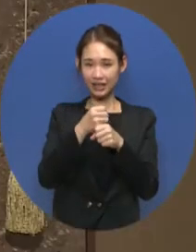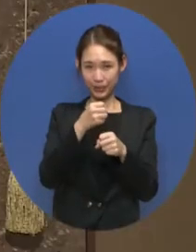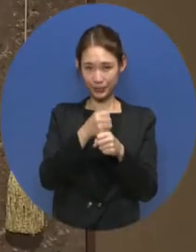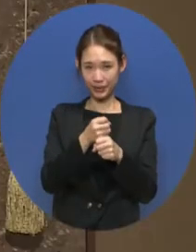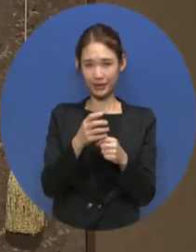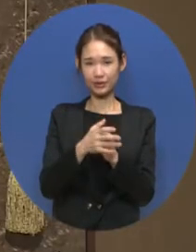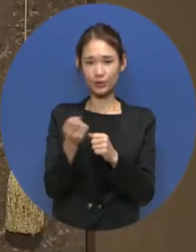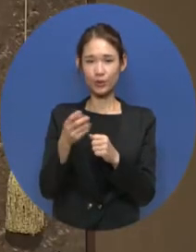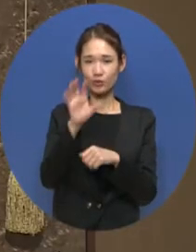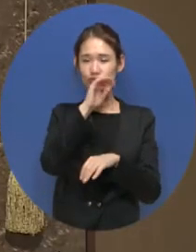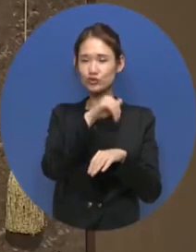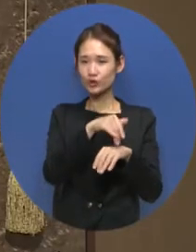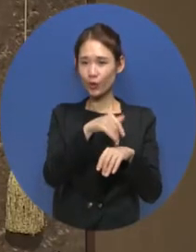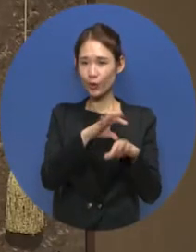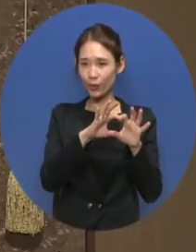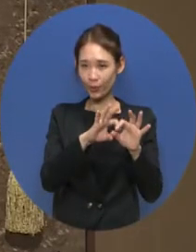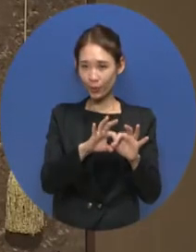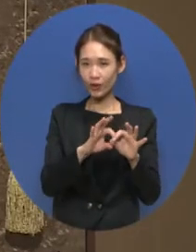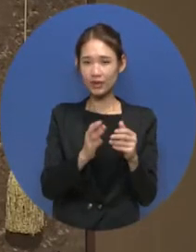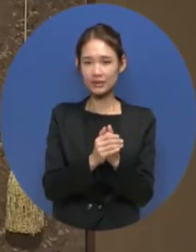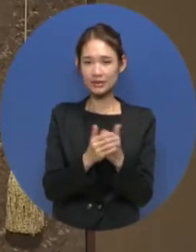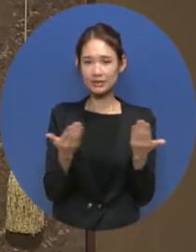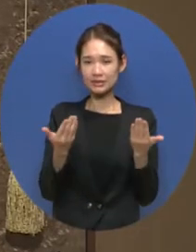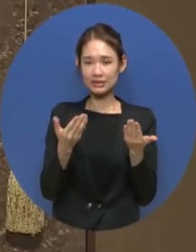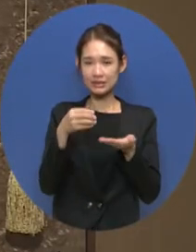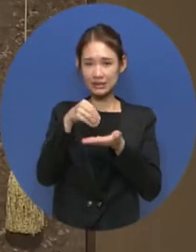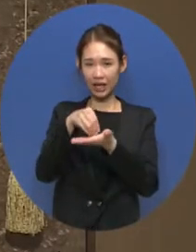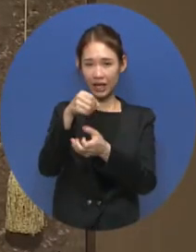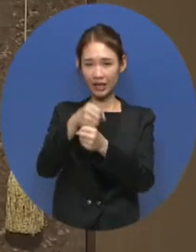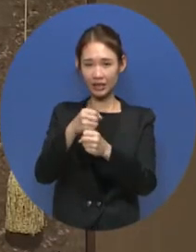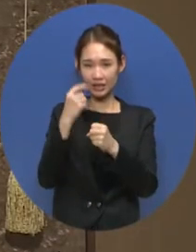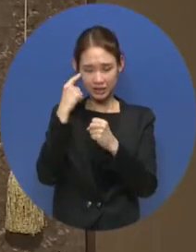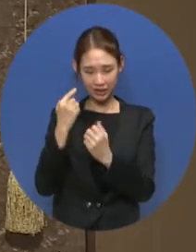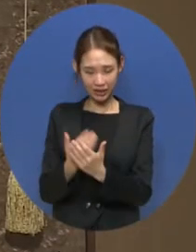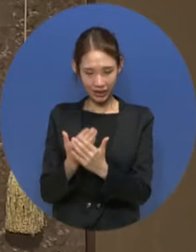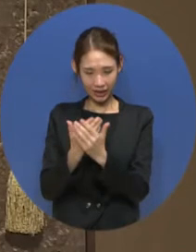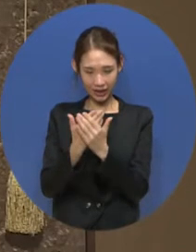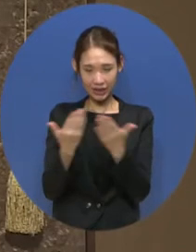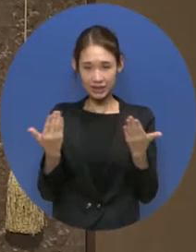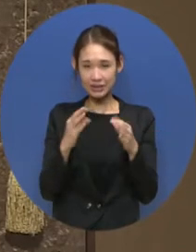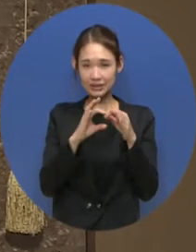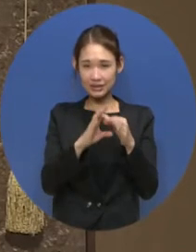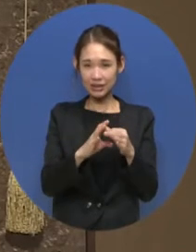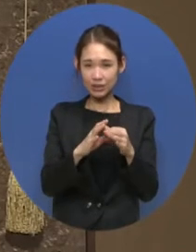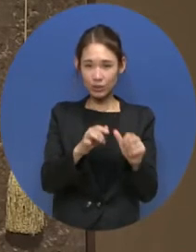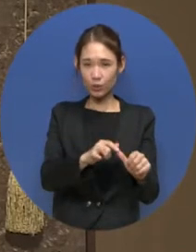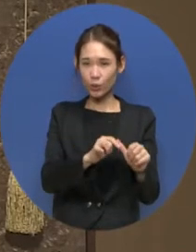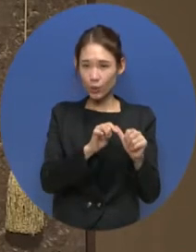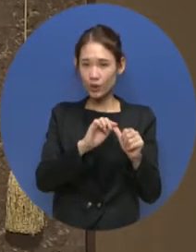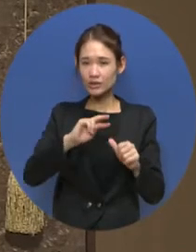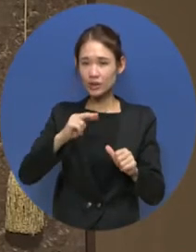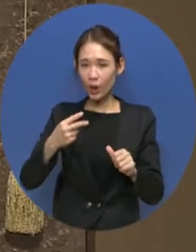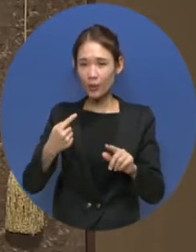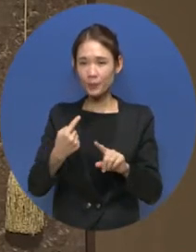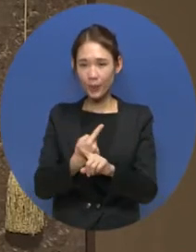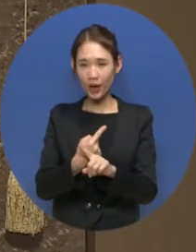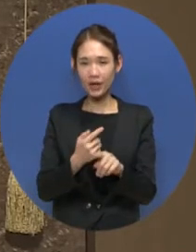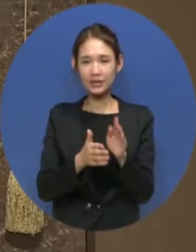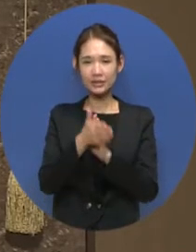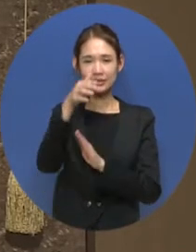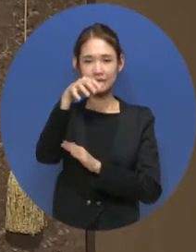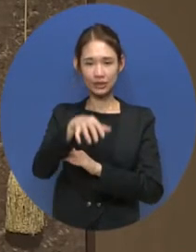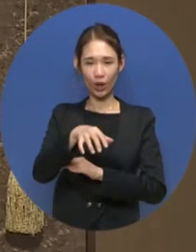그리고 네. 또 훈련을 해서 일자리 개발, 네. 일자리로 고용 전환시키는 일들을 하고 있는 우리 시설들을